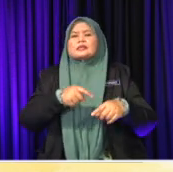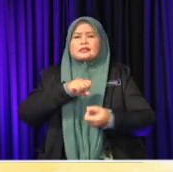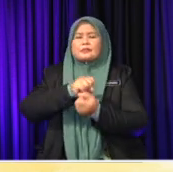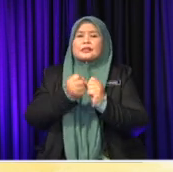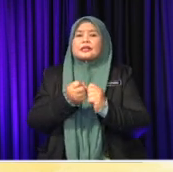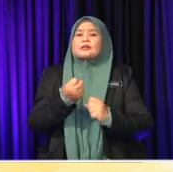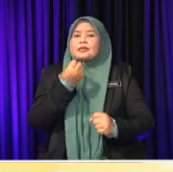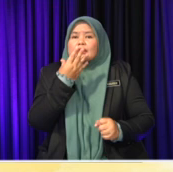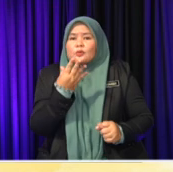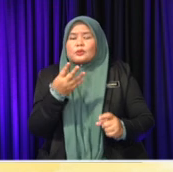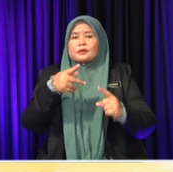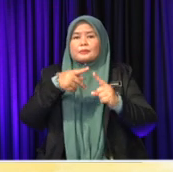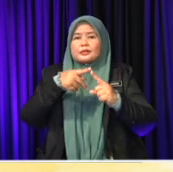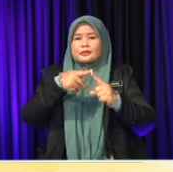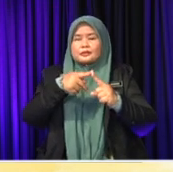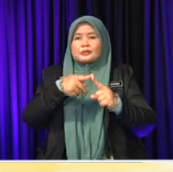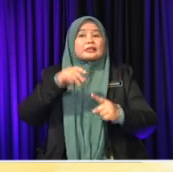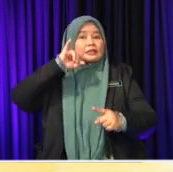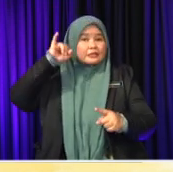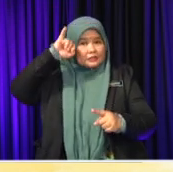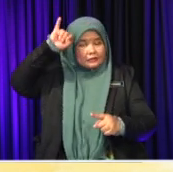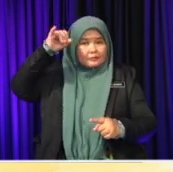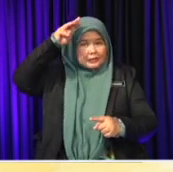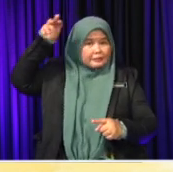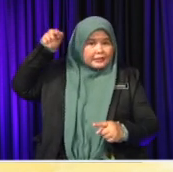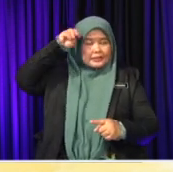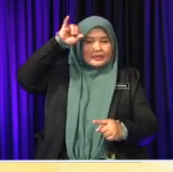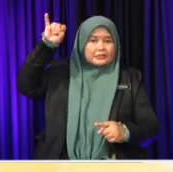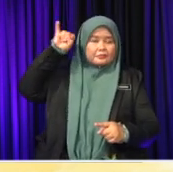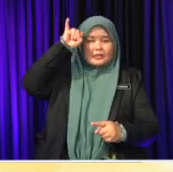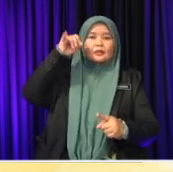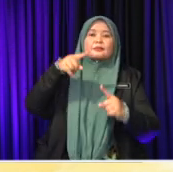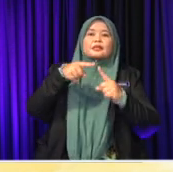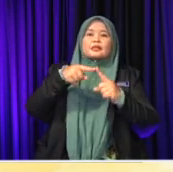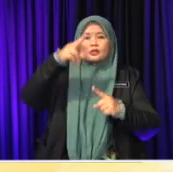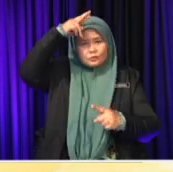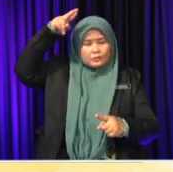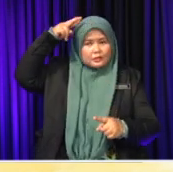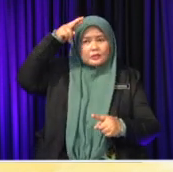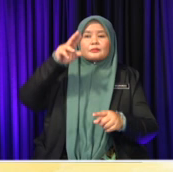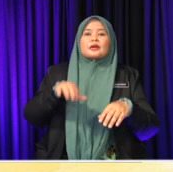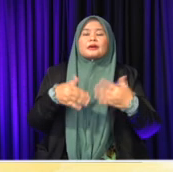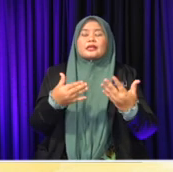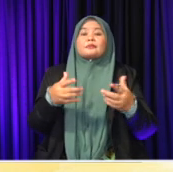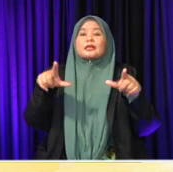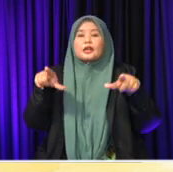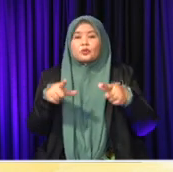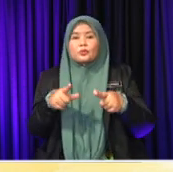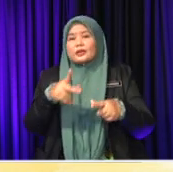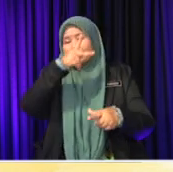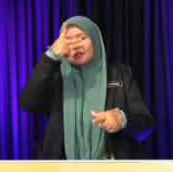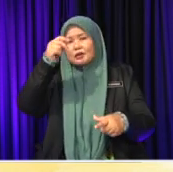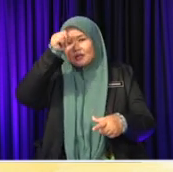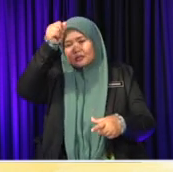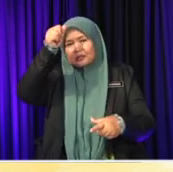dikabarkan oleh Jibril kepada Rasulullah Shallallahu Alaihi Wasallam Bagaimana ini berlaku karena